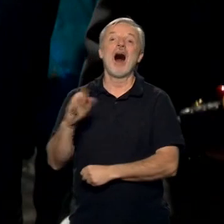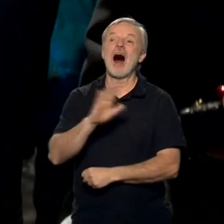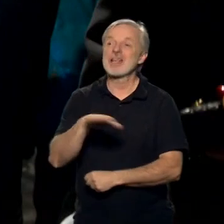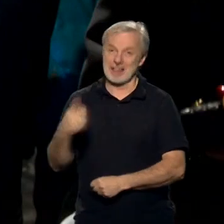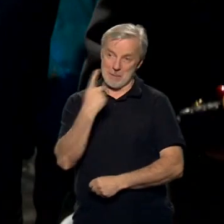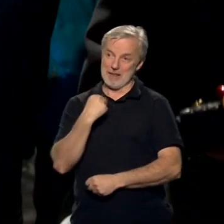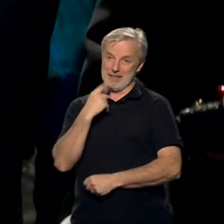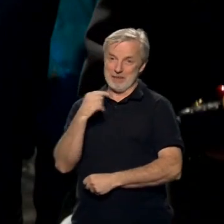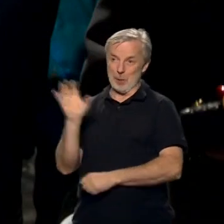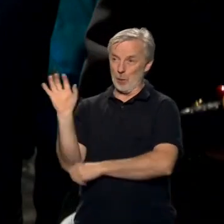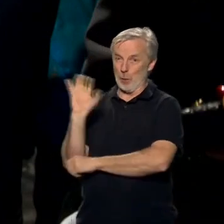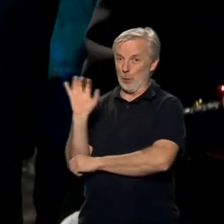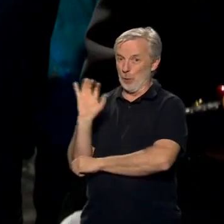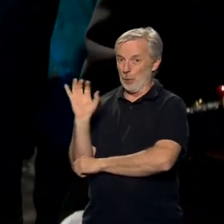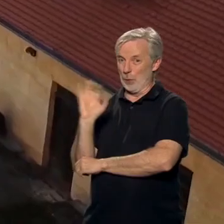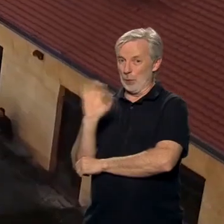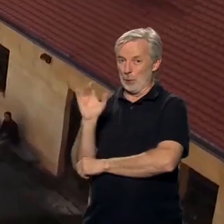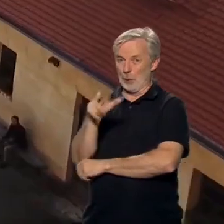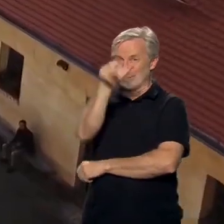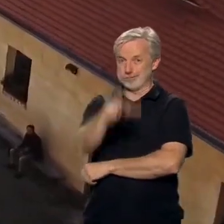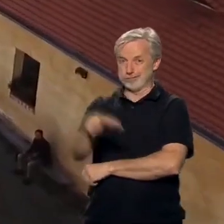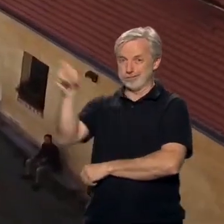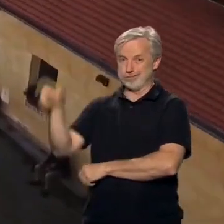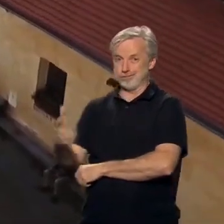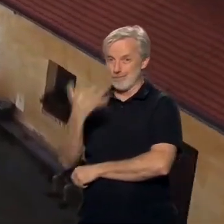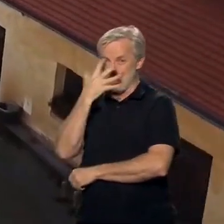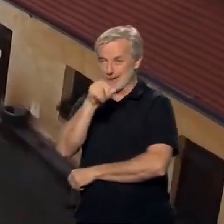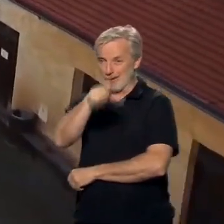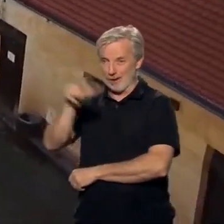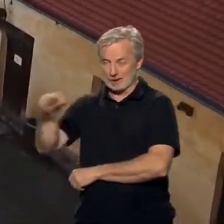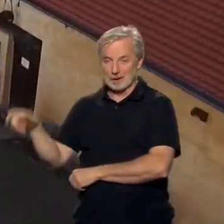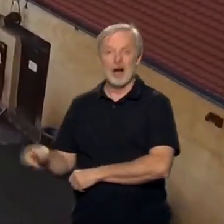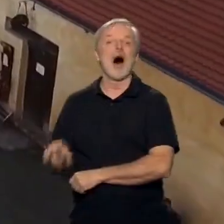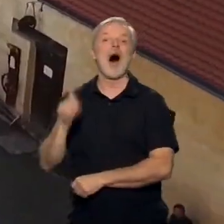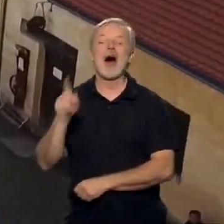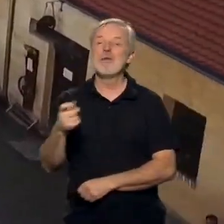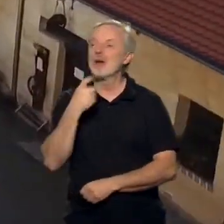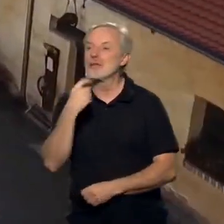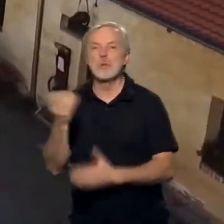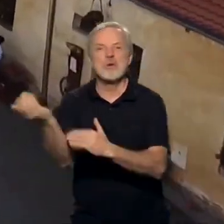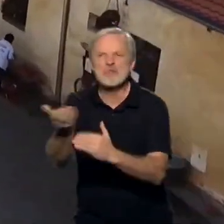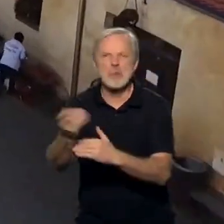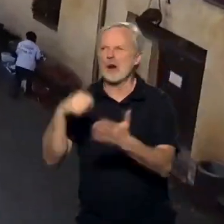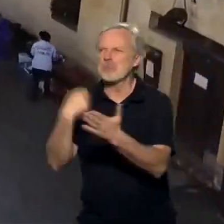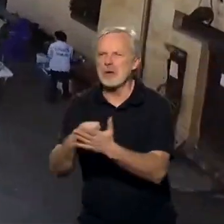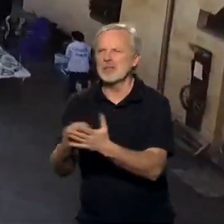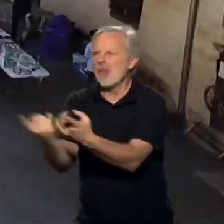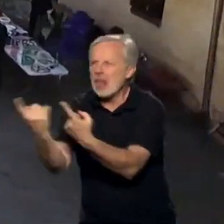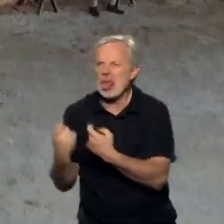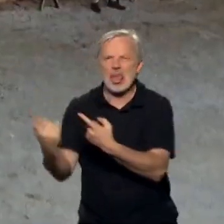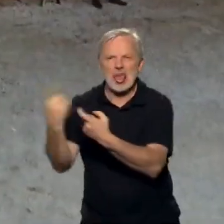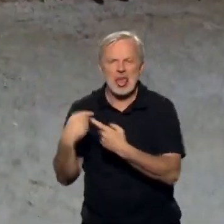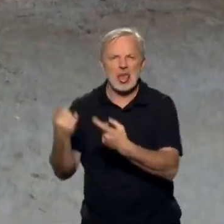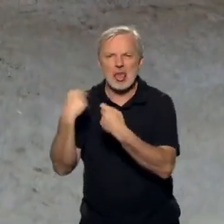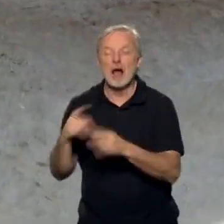se snažíme to dělat vesele, nesnažíme se jakkoliv citově vydírat kohokoliv, prostě snažíme se to dělat pozitivně,